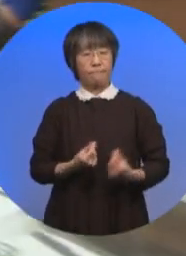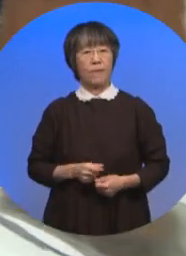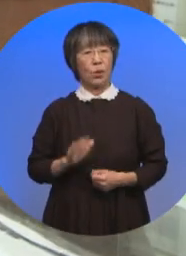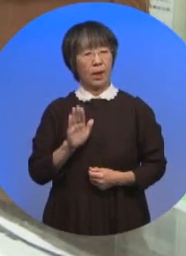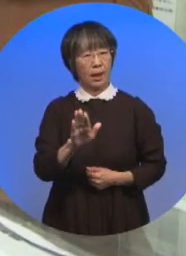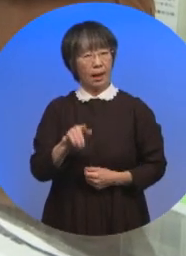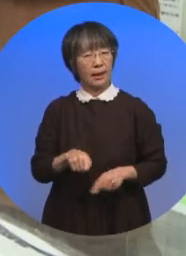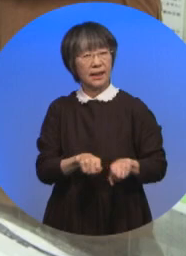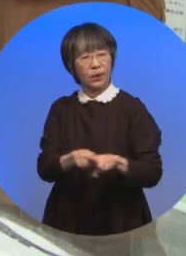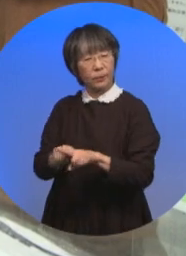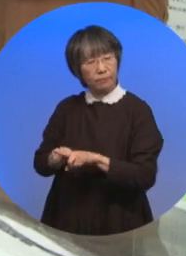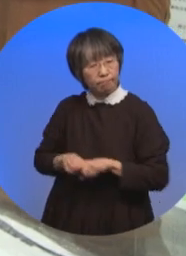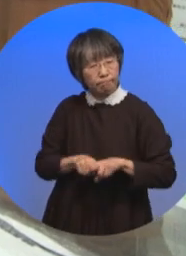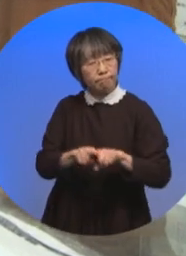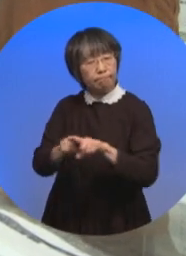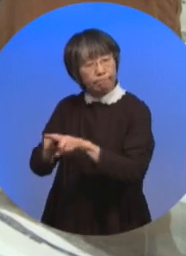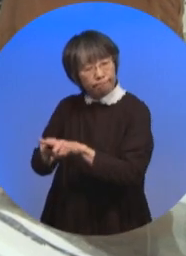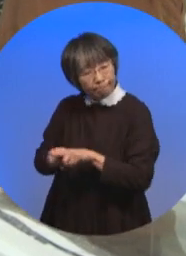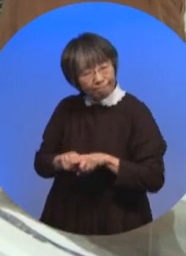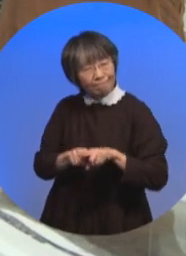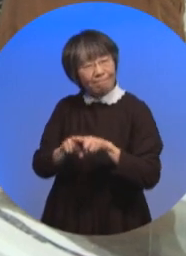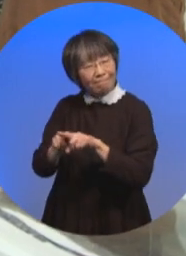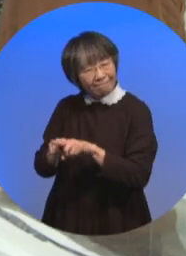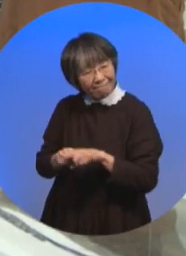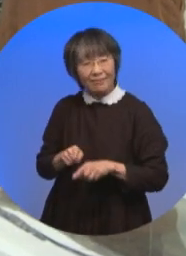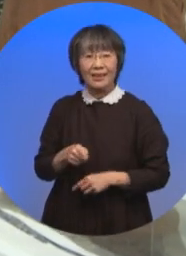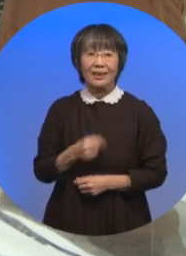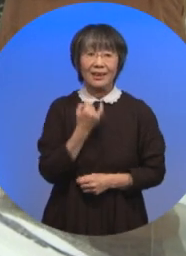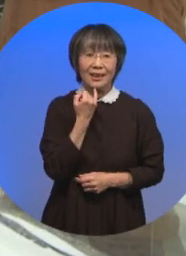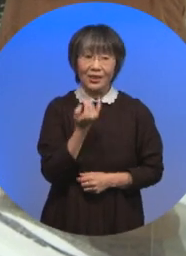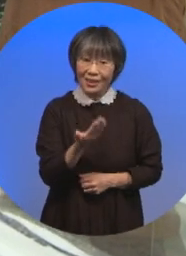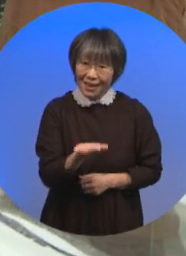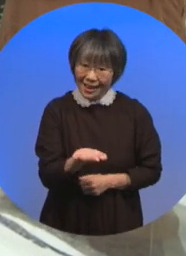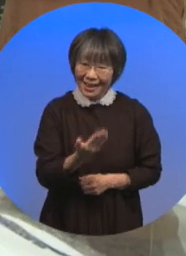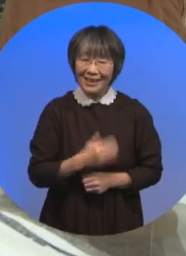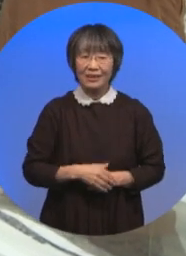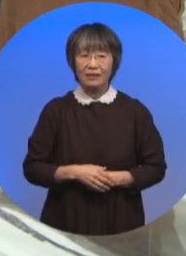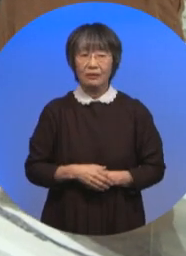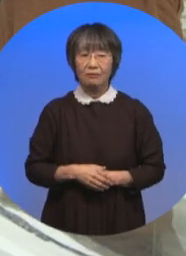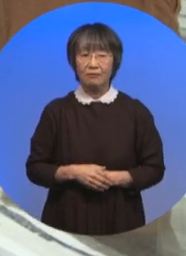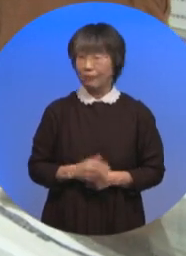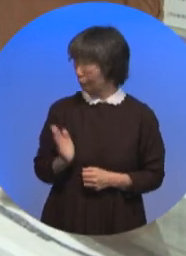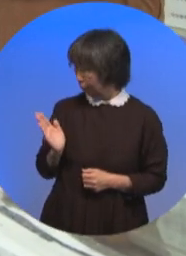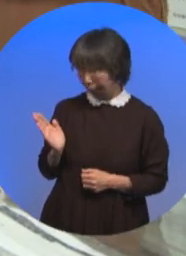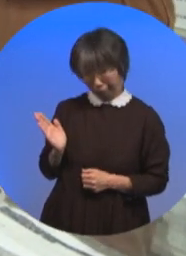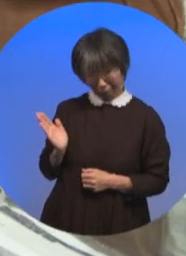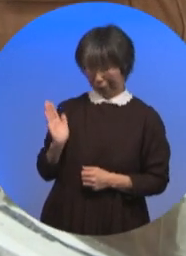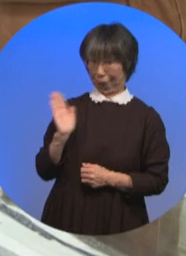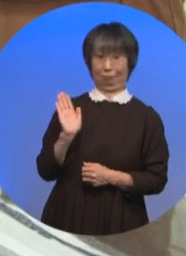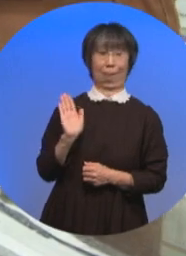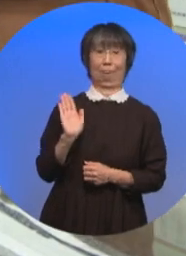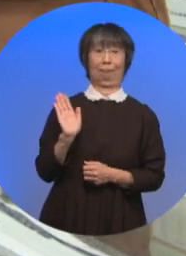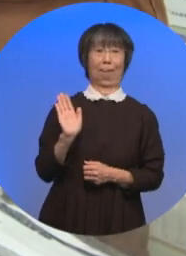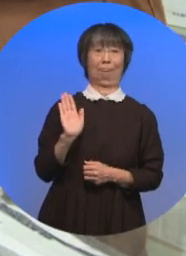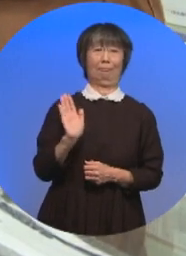に入っていただいて、一緒にこの後ロケ来てもらってもいいですか。 もう一曲吹け よ。いやもういいもういい、これはもういい。